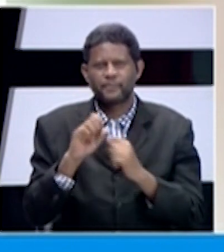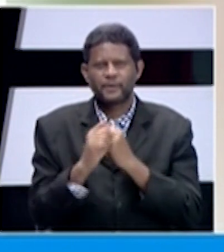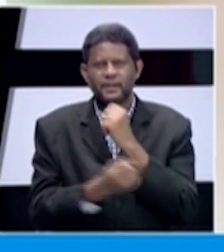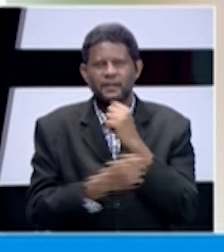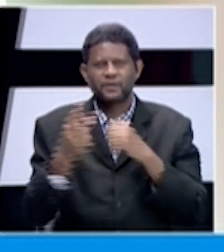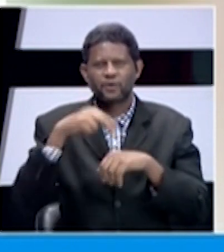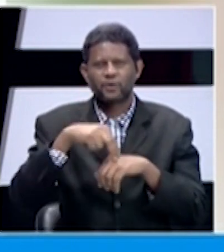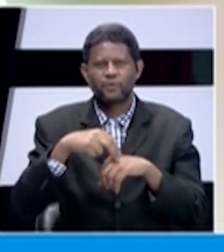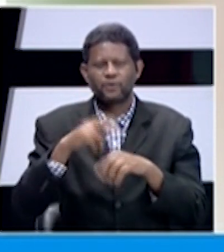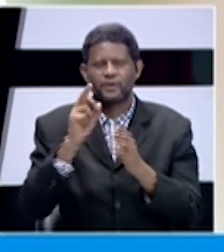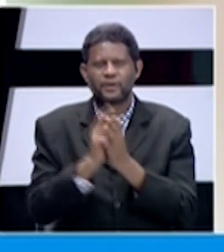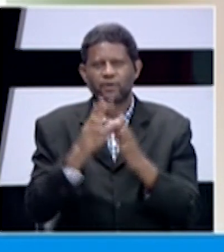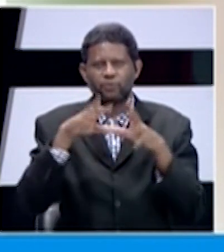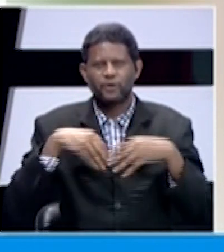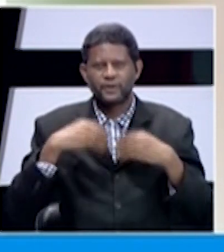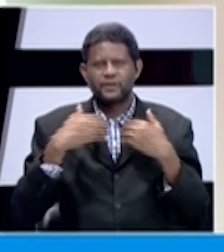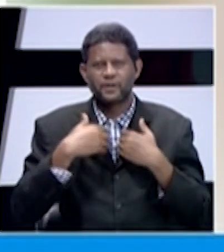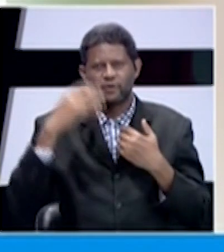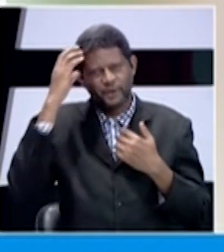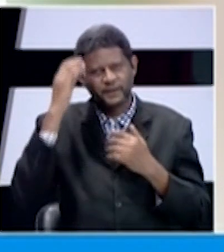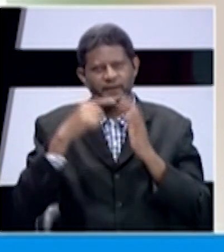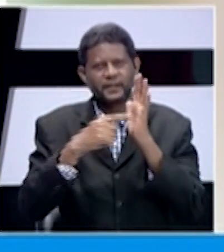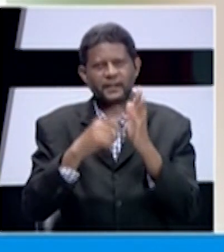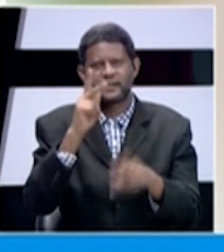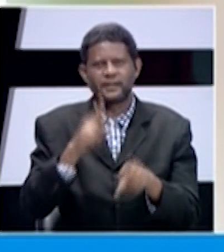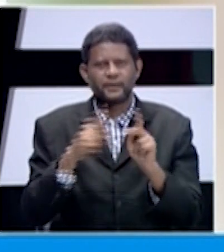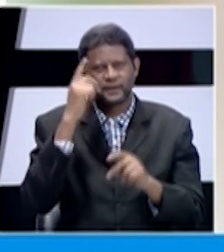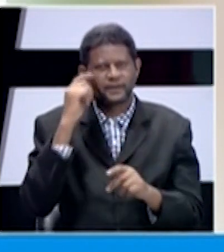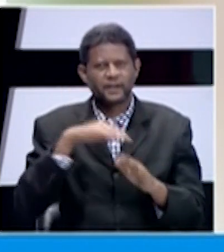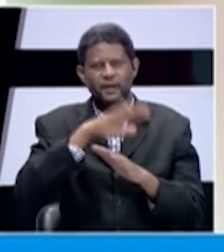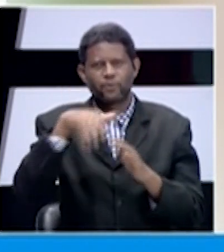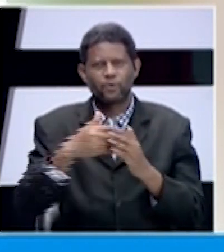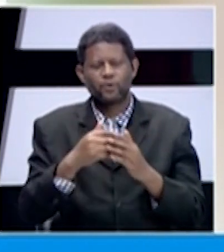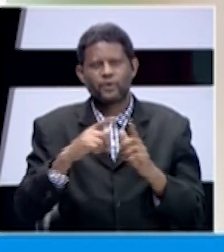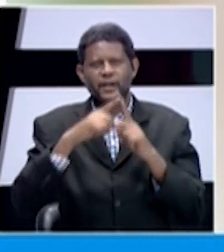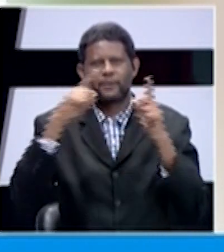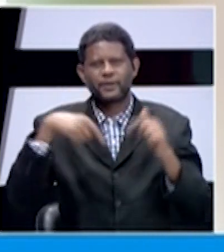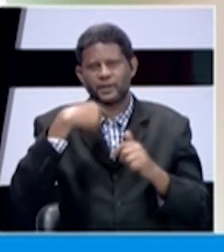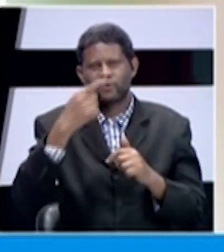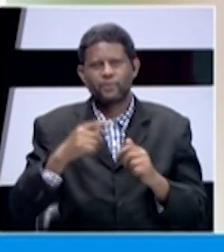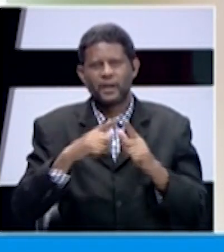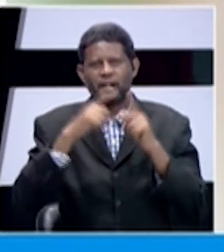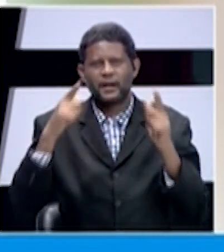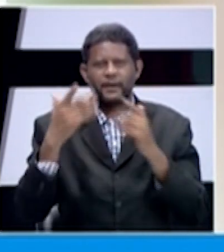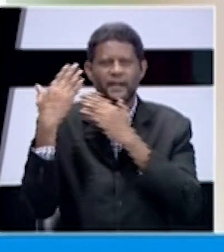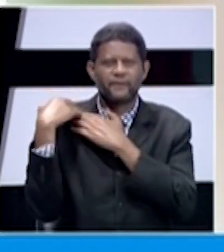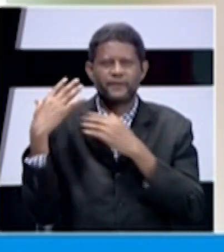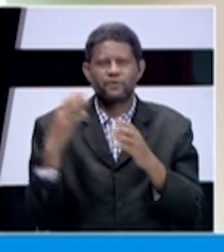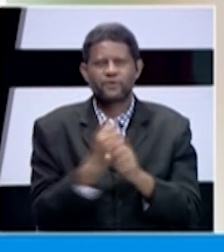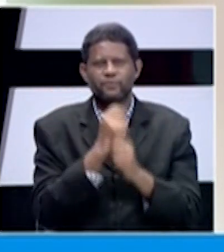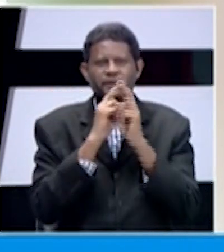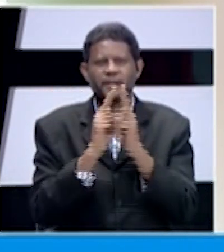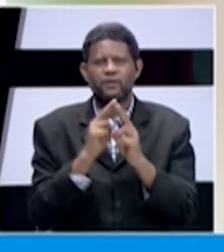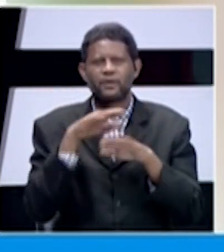ዝቐውም ሕጋዊ ቅቡልነት ዘለዎ መንግስቲ ክገሃድ ህዝቢ ትግራይ ካብ ኩሉ ይዓቢ ኢልኩም ገዚፍ ሓላፍነት ዝወሰድኩምን